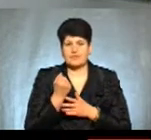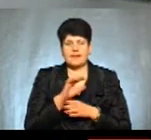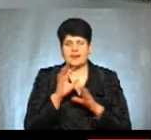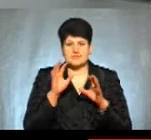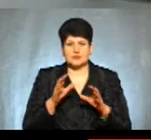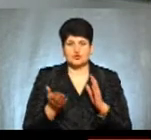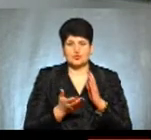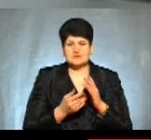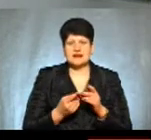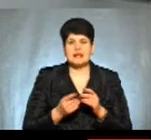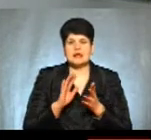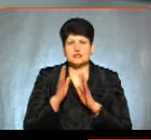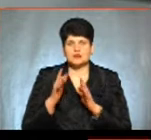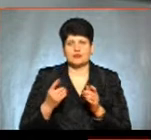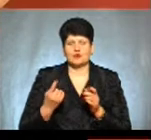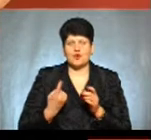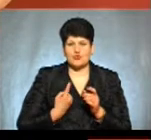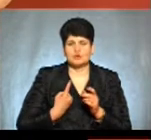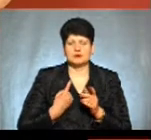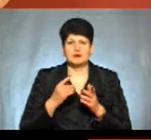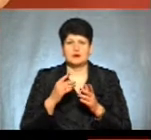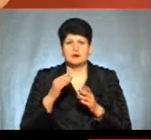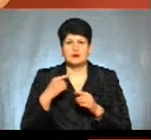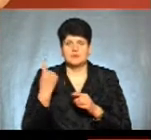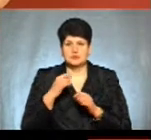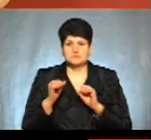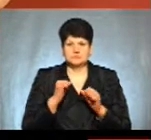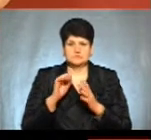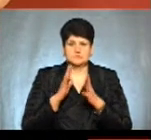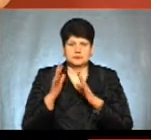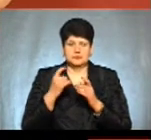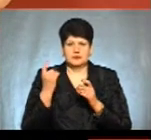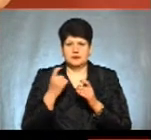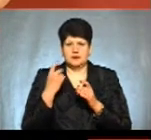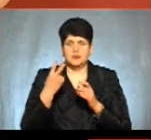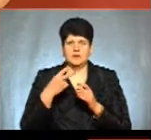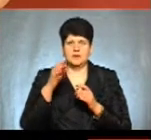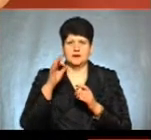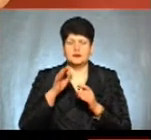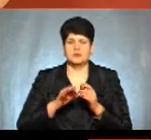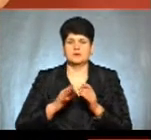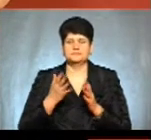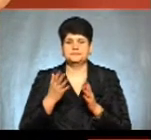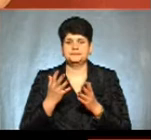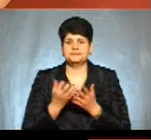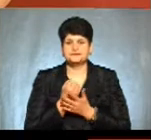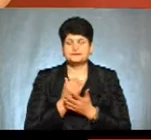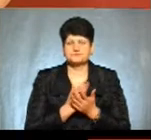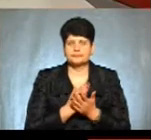це лісової охорони обласного управління лісового господарства. 20% практично виявлено це лісовою охороною